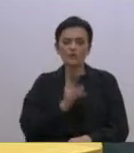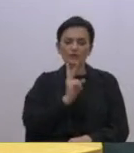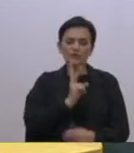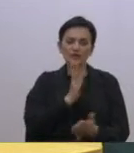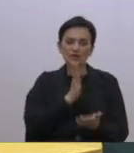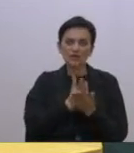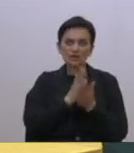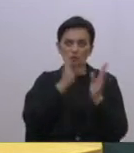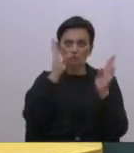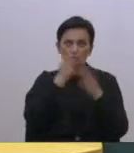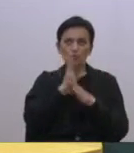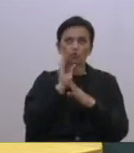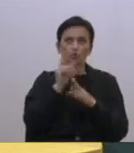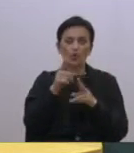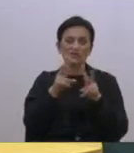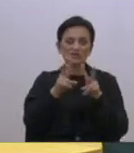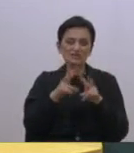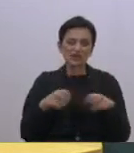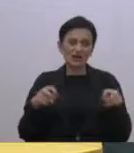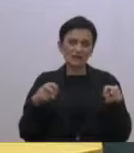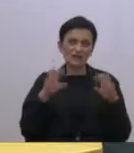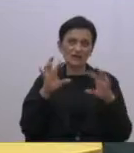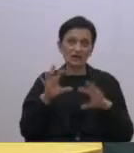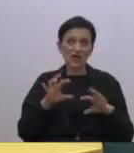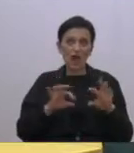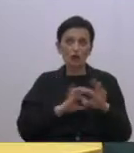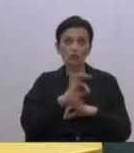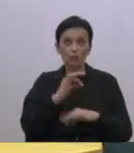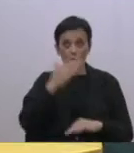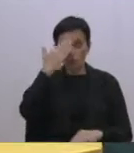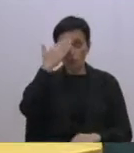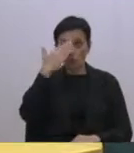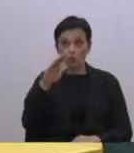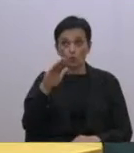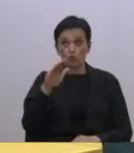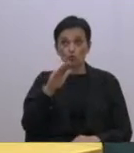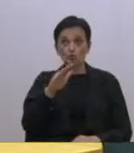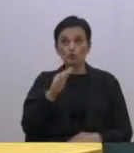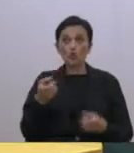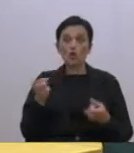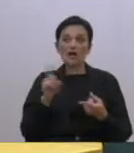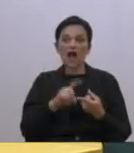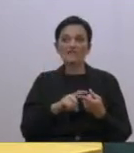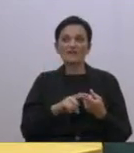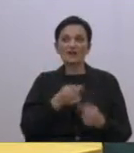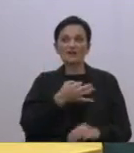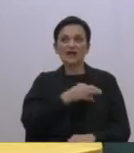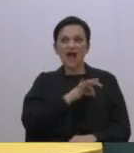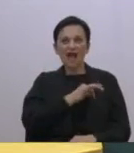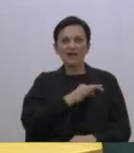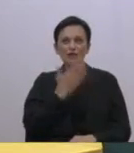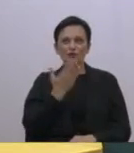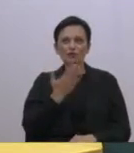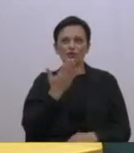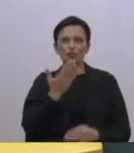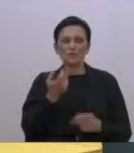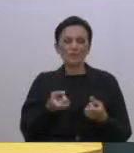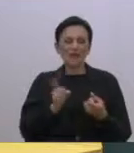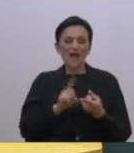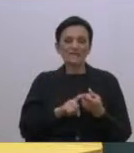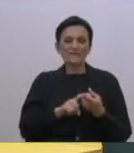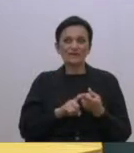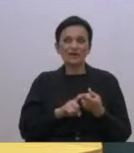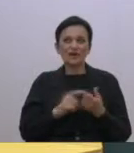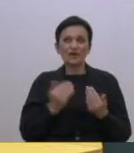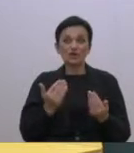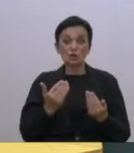აქ ვიხილავდით აი კანონ პროექტს, აი უცხოური გავლენის აგენტების თუ გავლენის შესახებ,